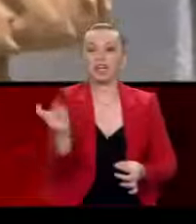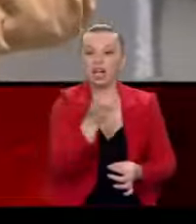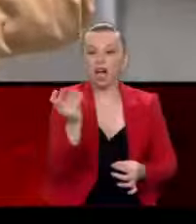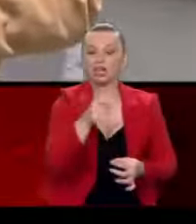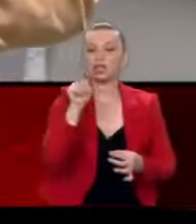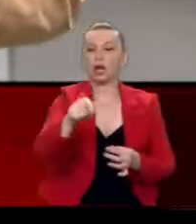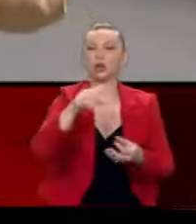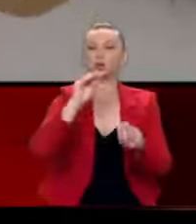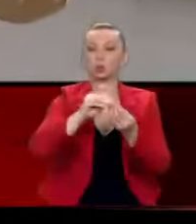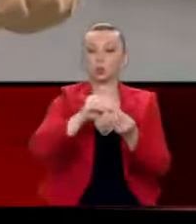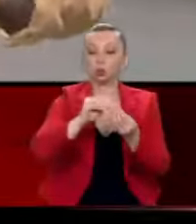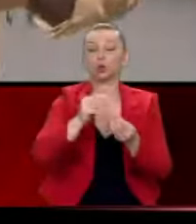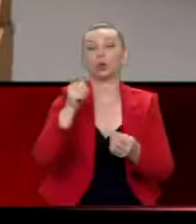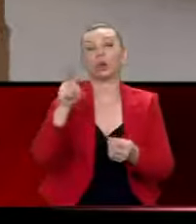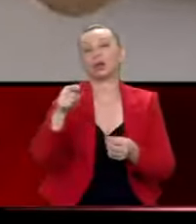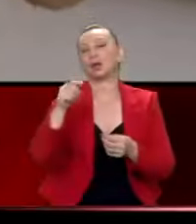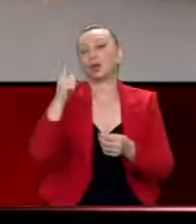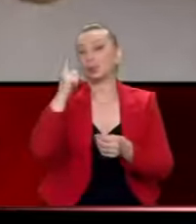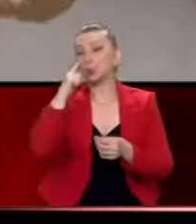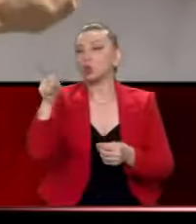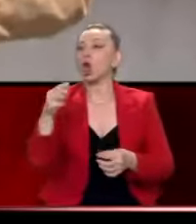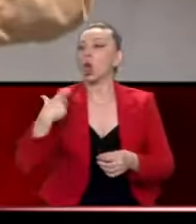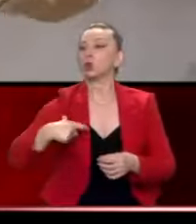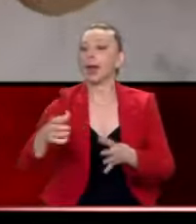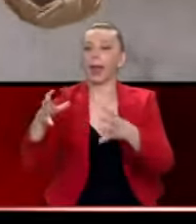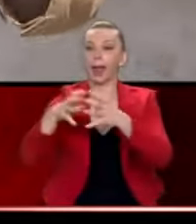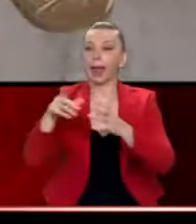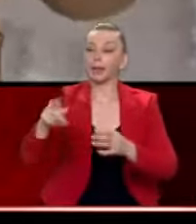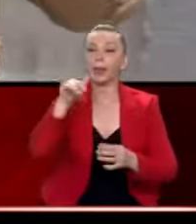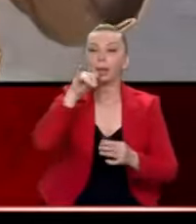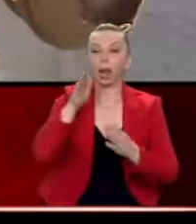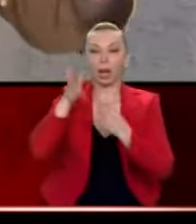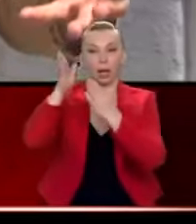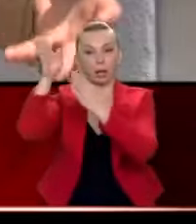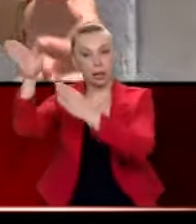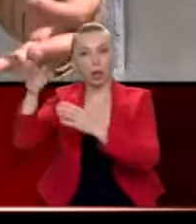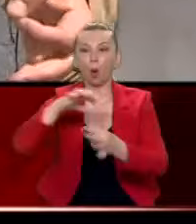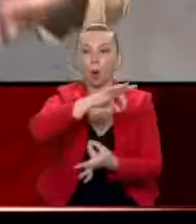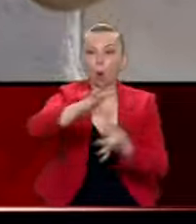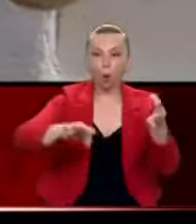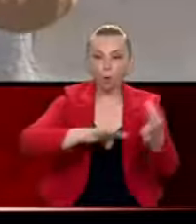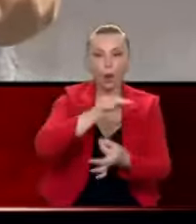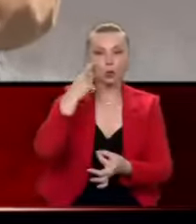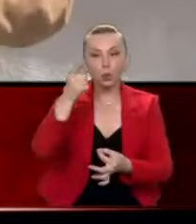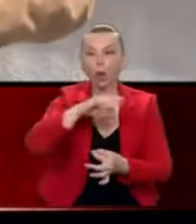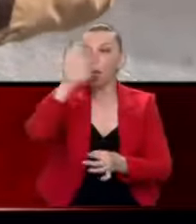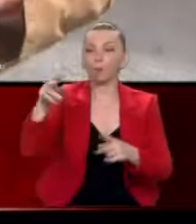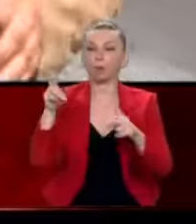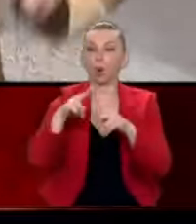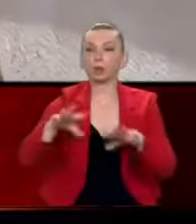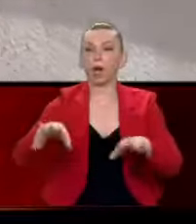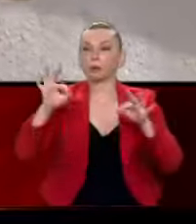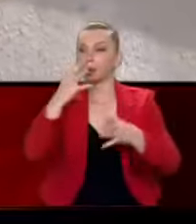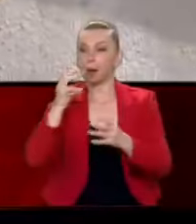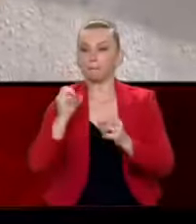organize suçlarla mücadele başkanlığından özel bir ekip İtalya'ya gitti. Operasyona onlar da eşlik etti ve eş zamanlı baskınlarda